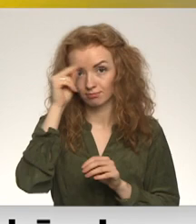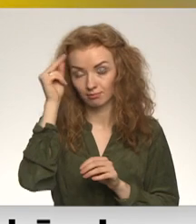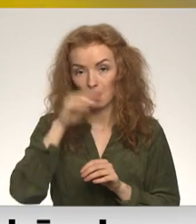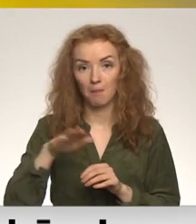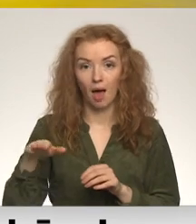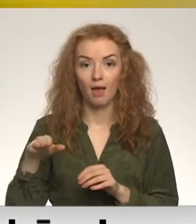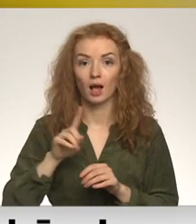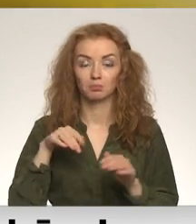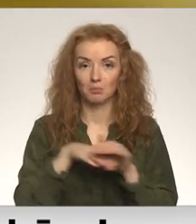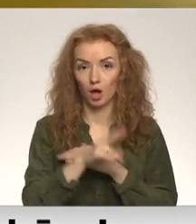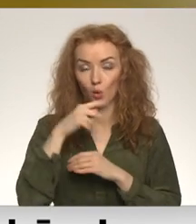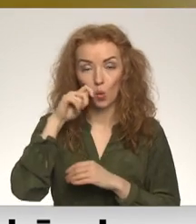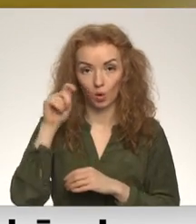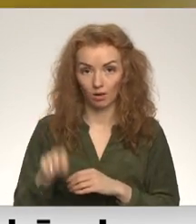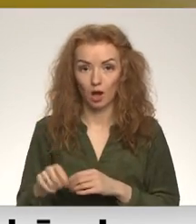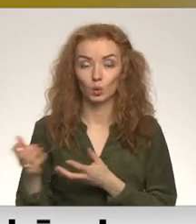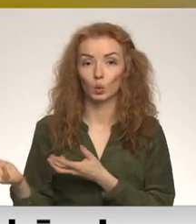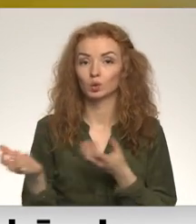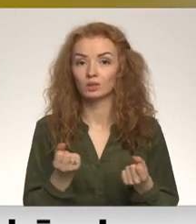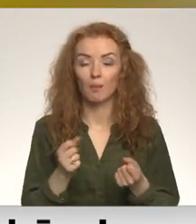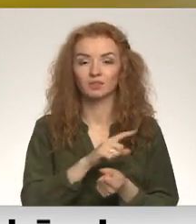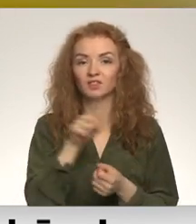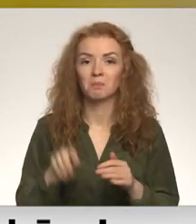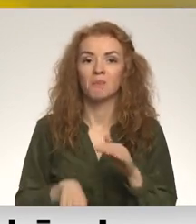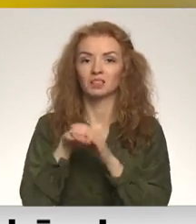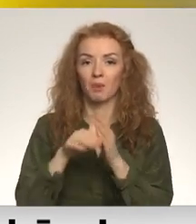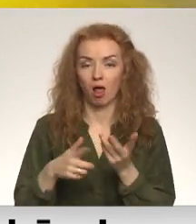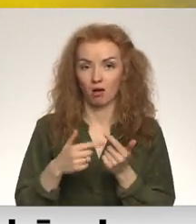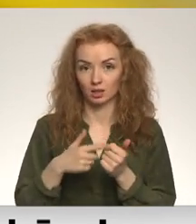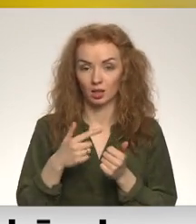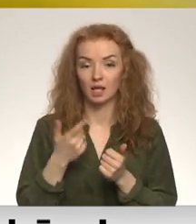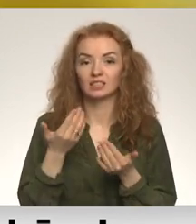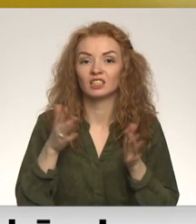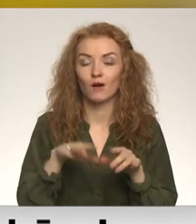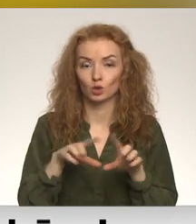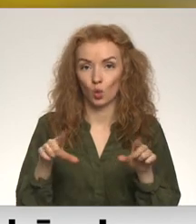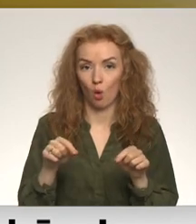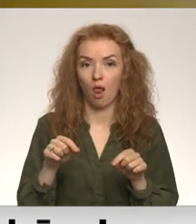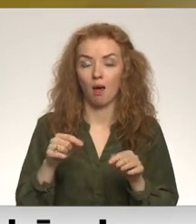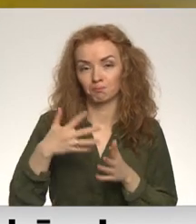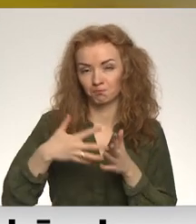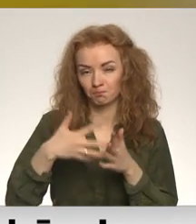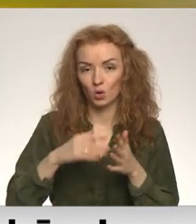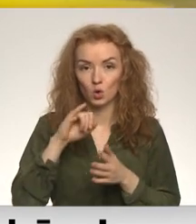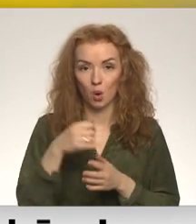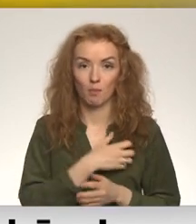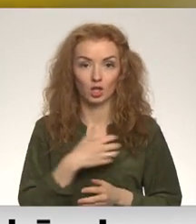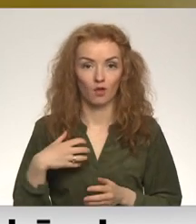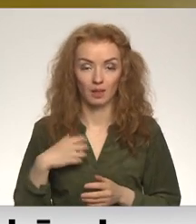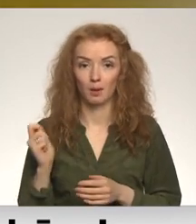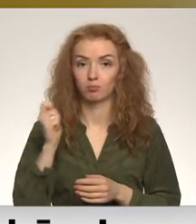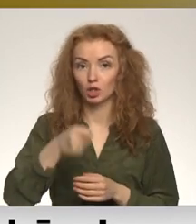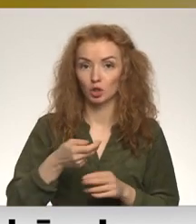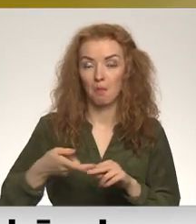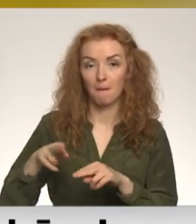kara Ukrainā. Uzņemts esot iespējami lielākais audzēkņu skaits, ko skola varēja atļauties, rēķinoties, ka pašvaldība tai